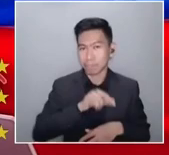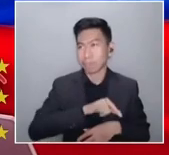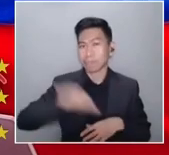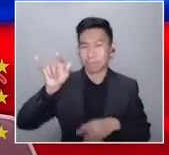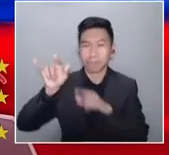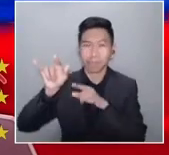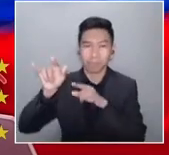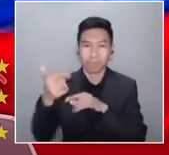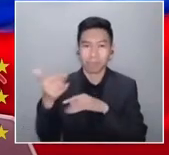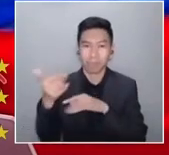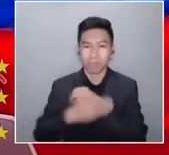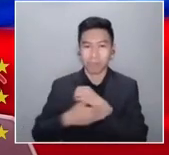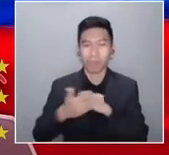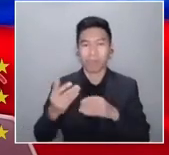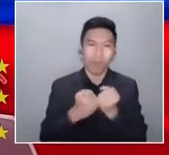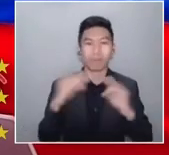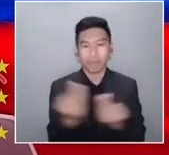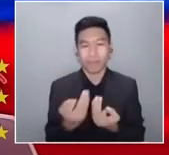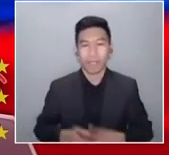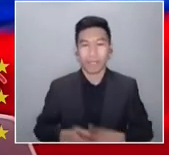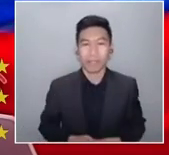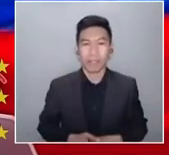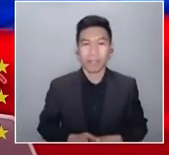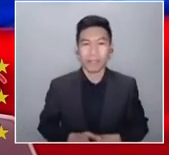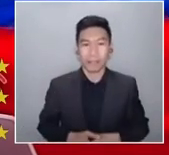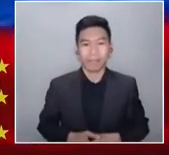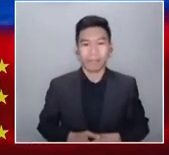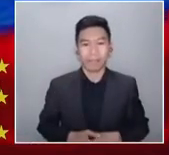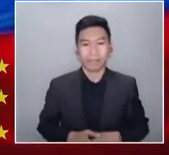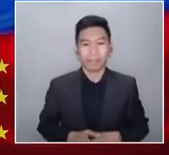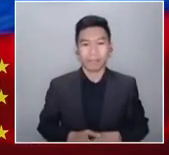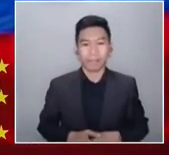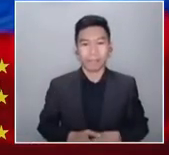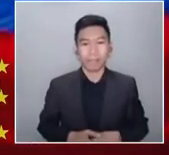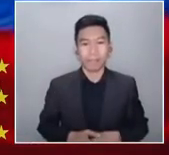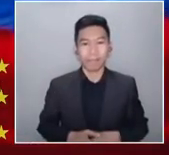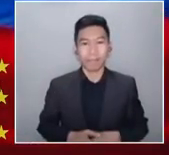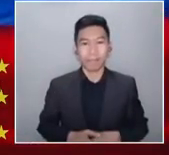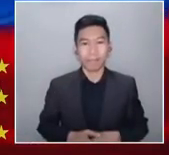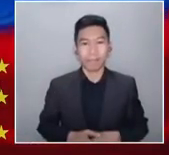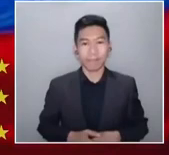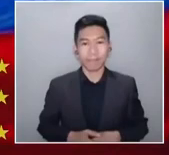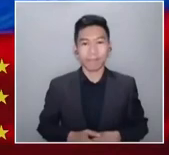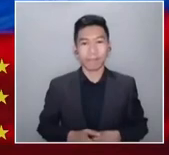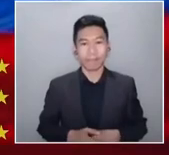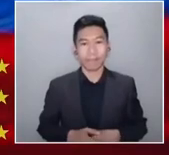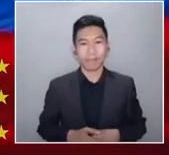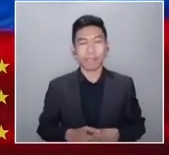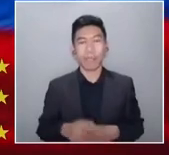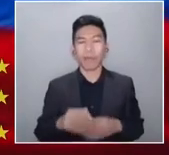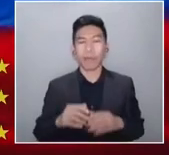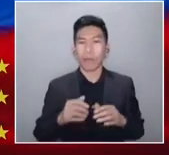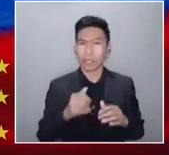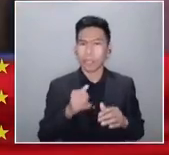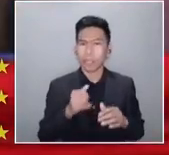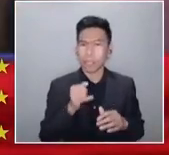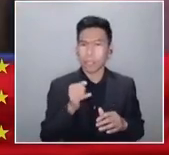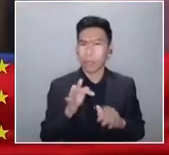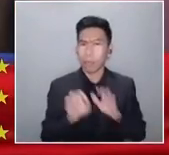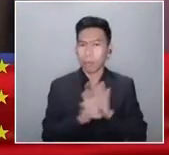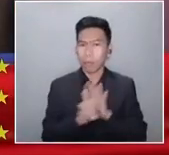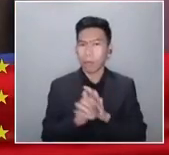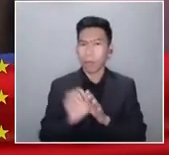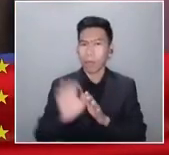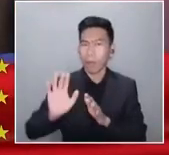So that will be, you know, something... If implemented, Ginong Lopez, how soon ito ay mailatag ng